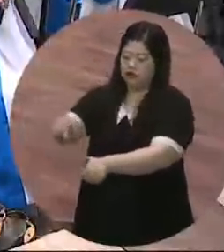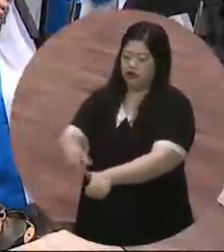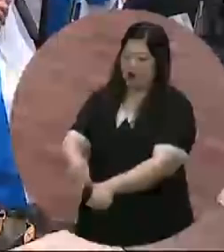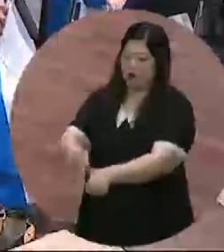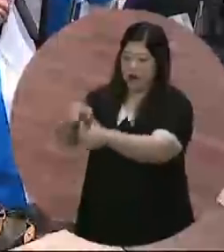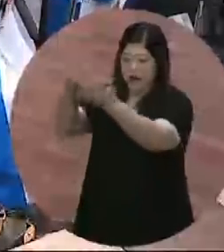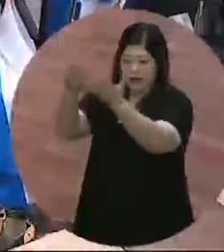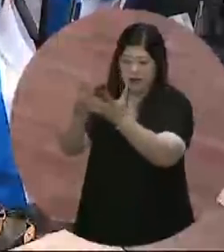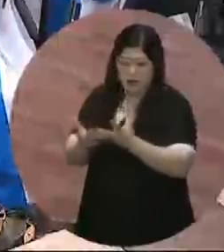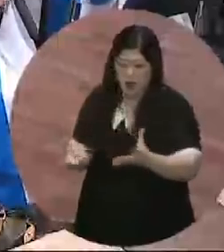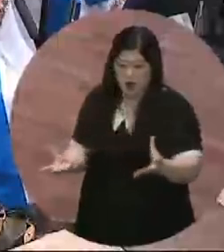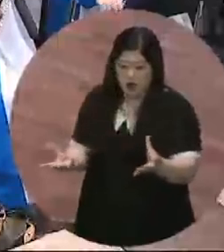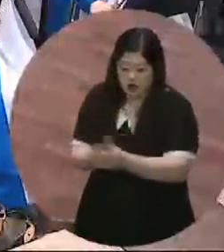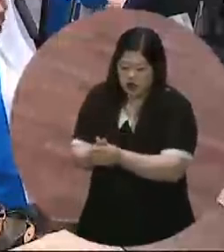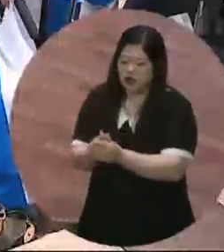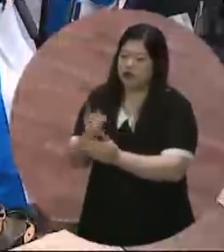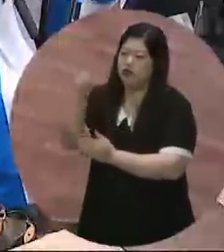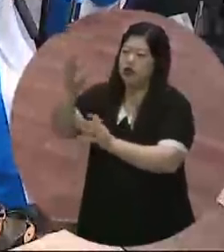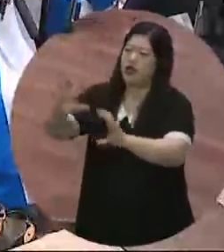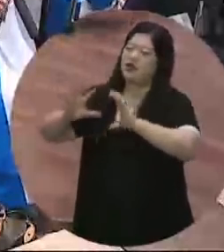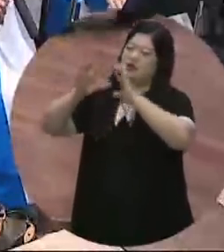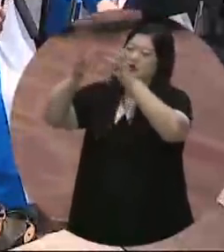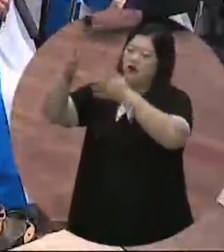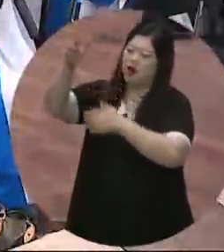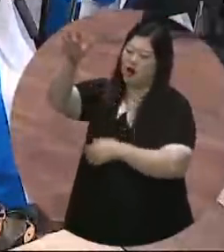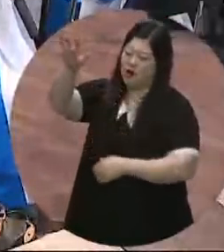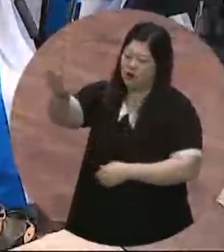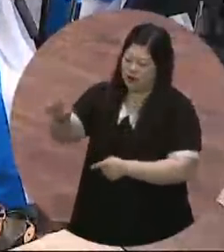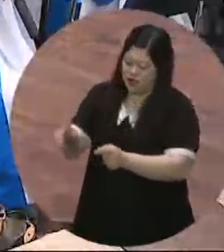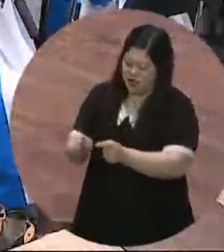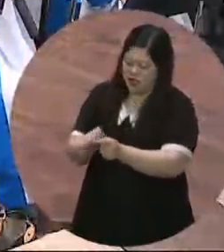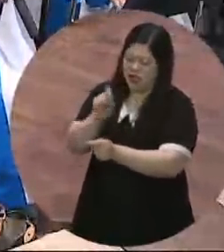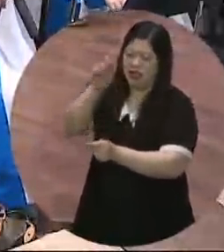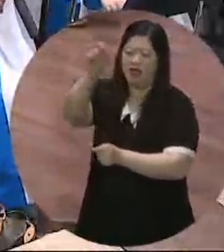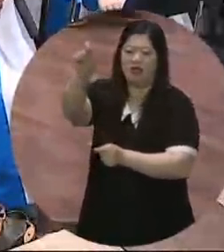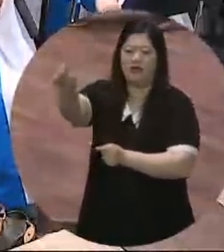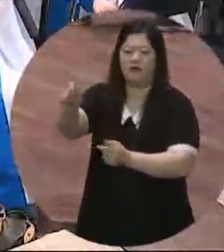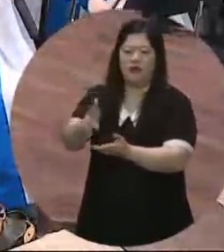주의 구원 받으며 천국에서 영원히